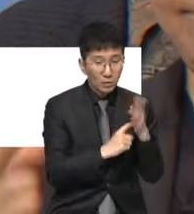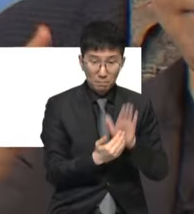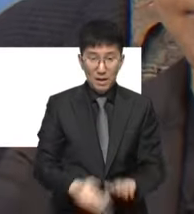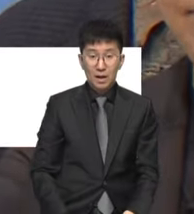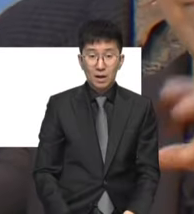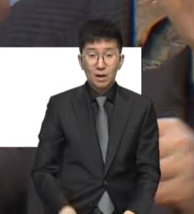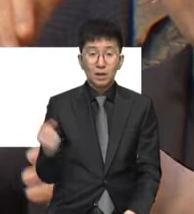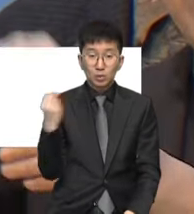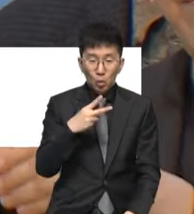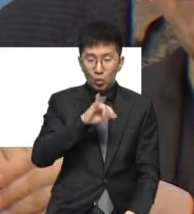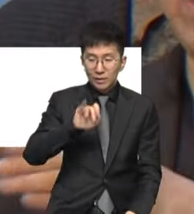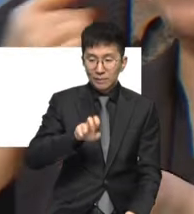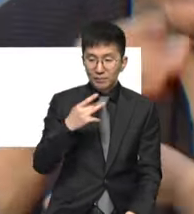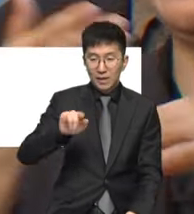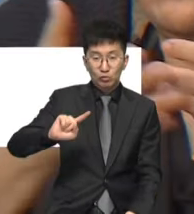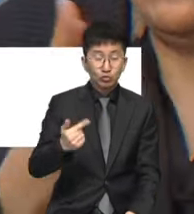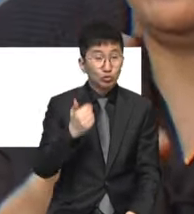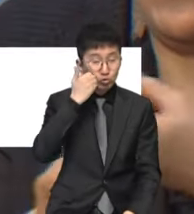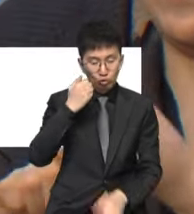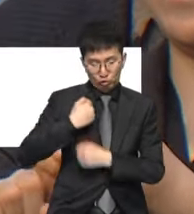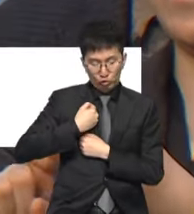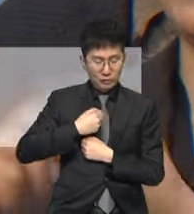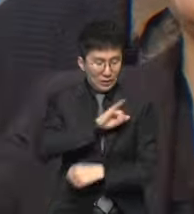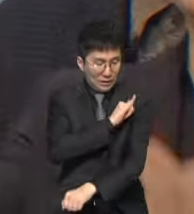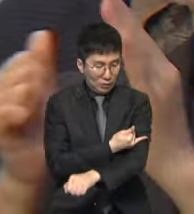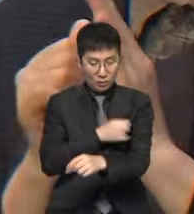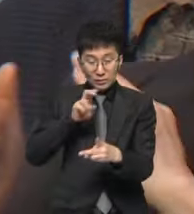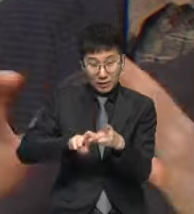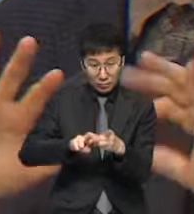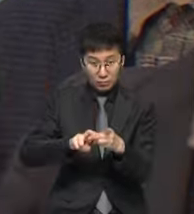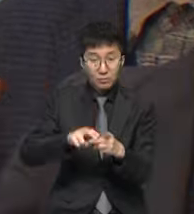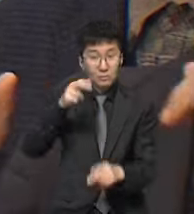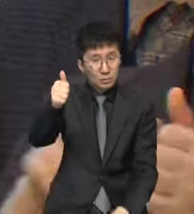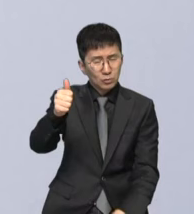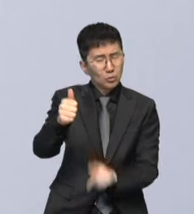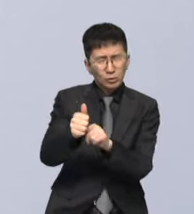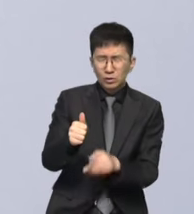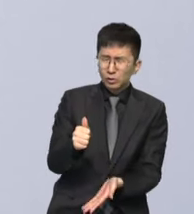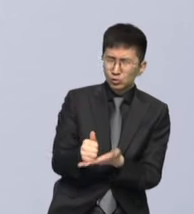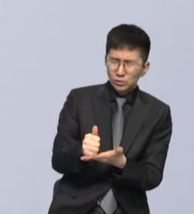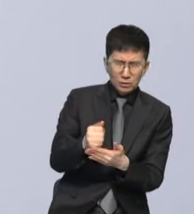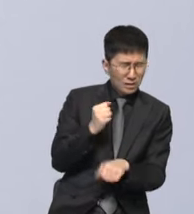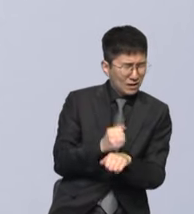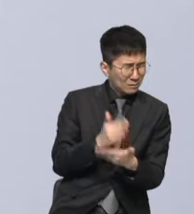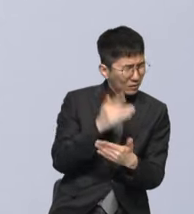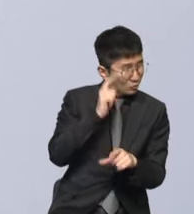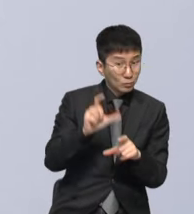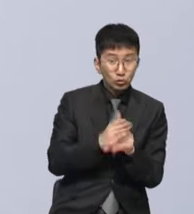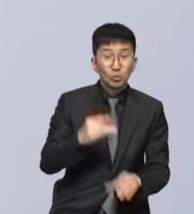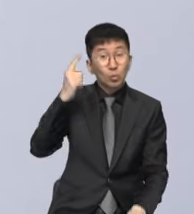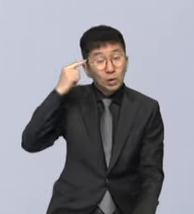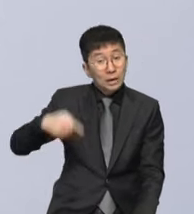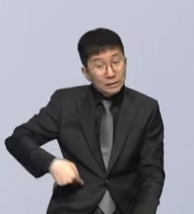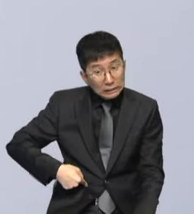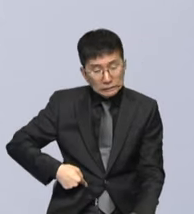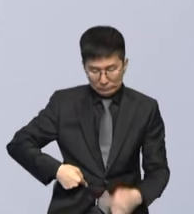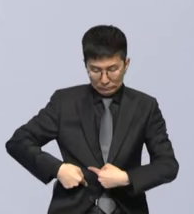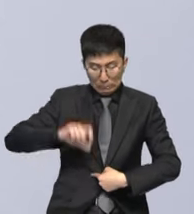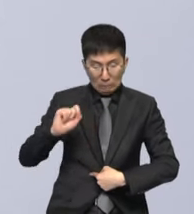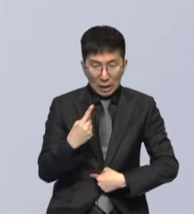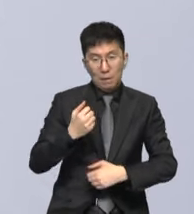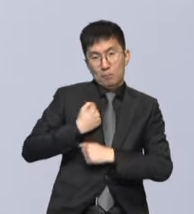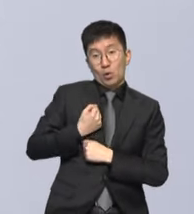후보자 임태훈 전 군인권센터 소장에 대해서도 후보 확정을 고심 중입니다. 양심적 병역거부로 징역형을 선고받은